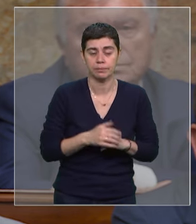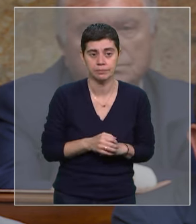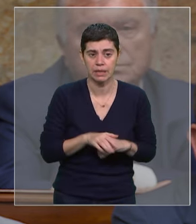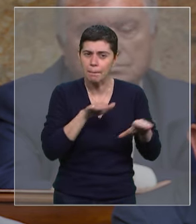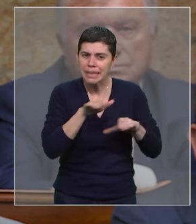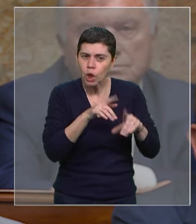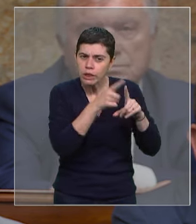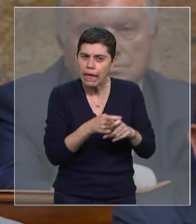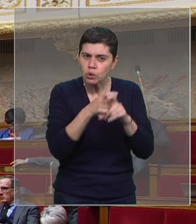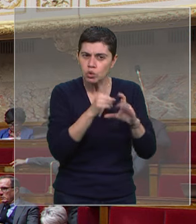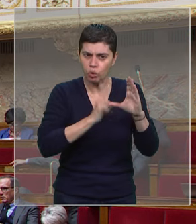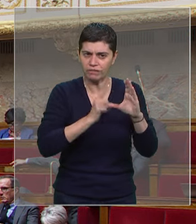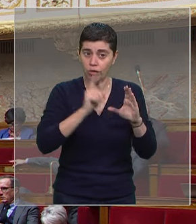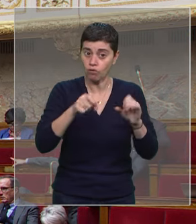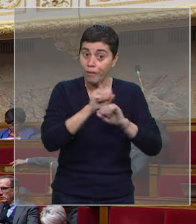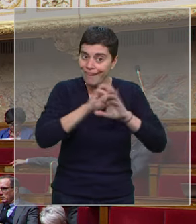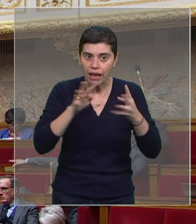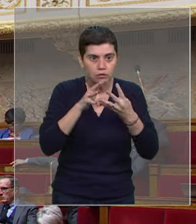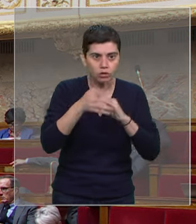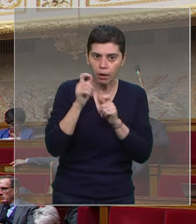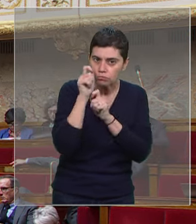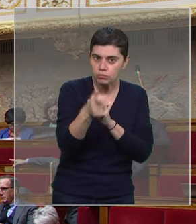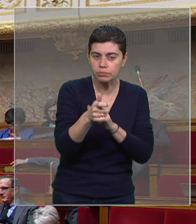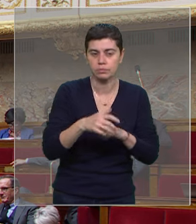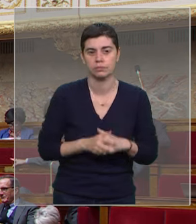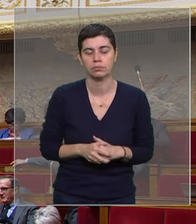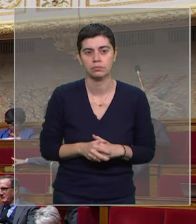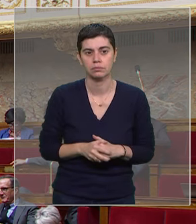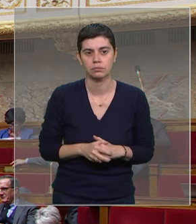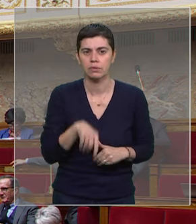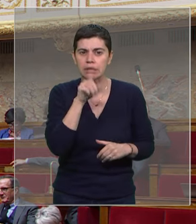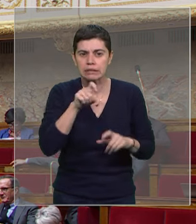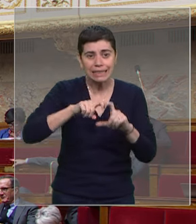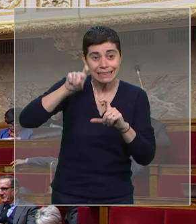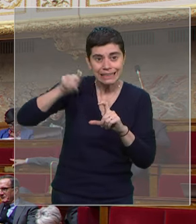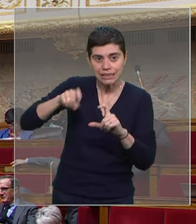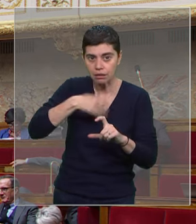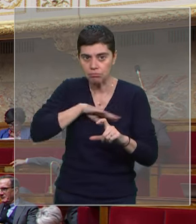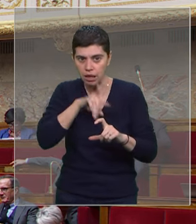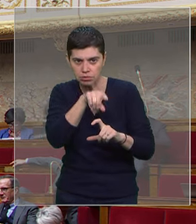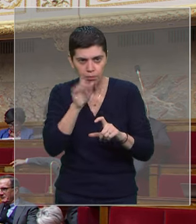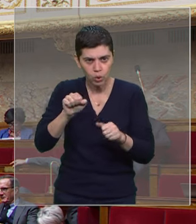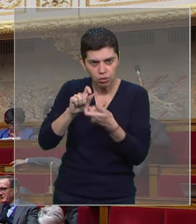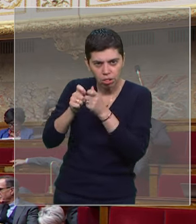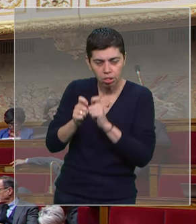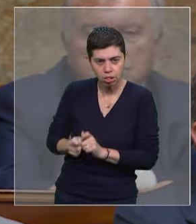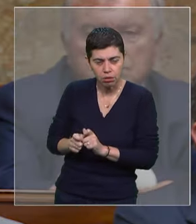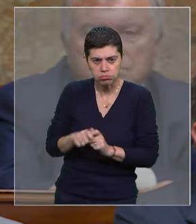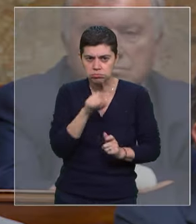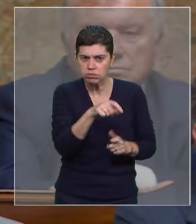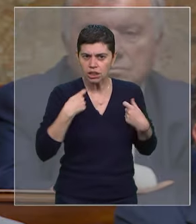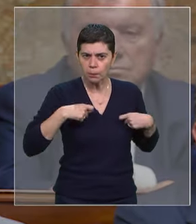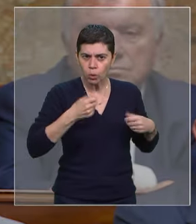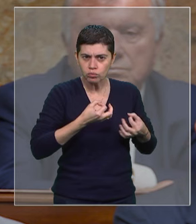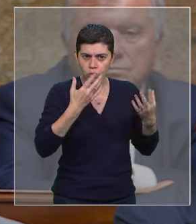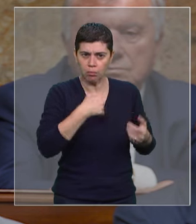méthode de calcul de ce coefficient soit transparente et cohérente. C'est un biais statistique majeur que de penser que le surcoût peut se limiter à